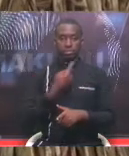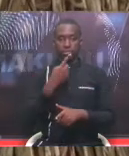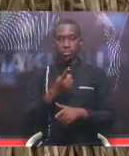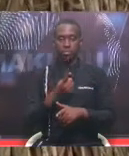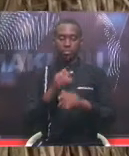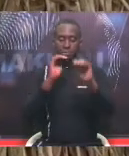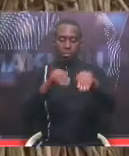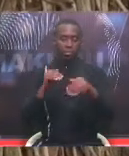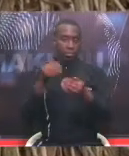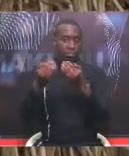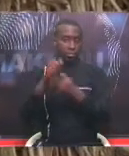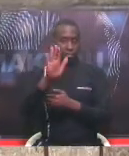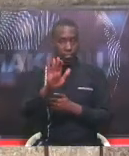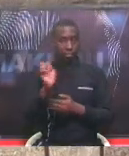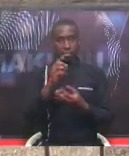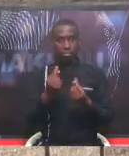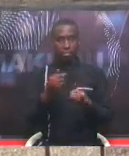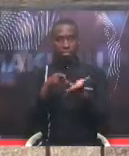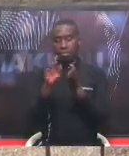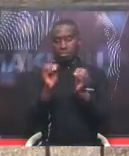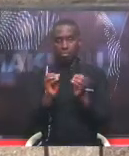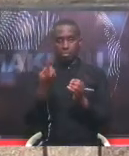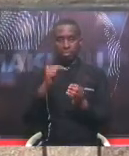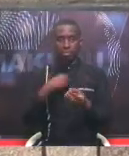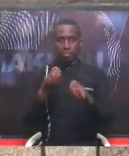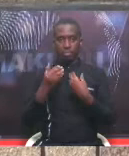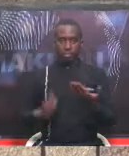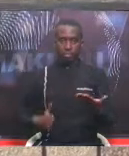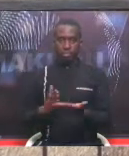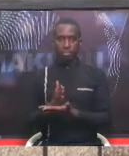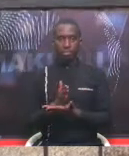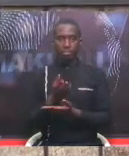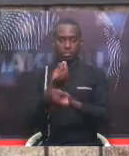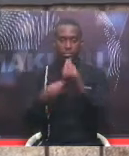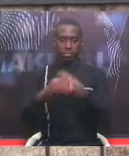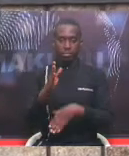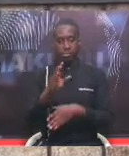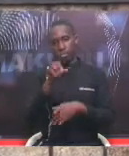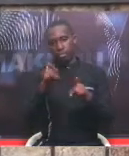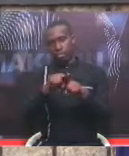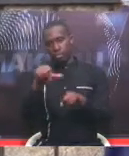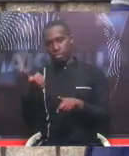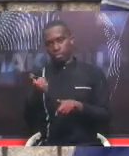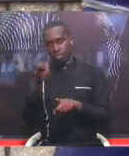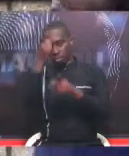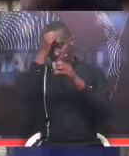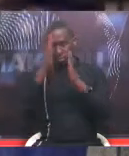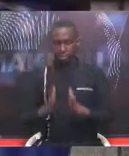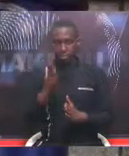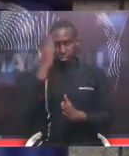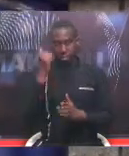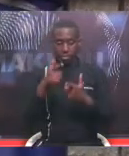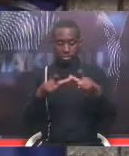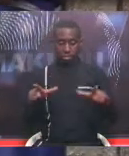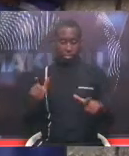akabuhinga bimwegereye nta mafaranga atanze, natwe twahabwa uburenganzira bwo kugurisha nk'abandi baturage, kuko niba ubutaka